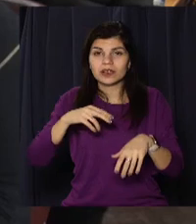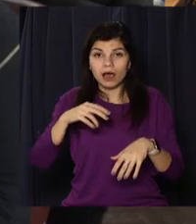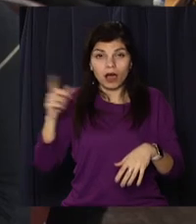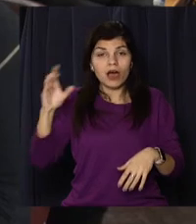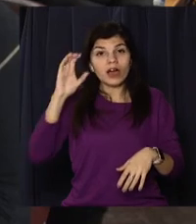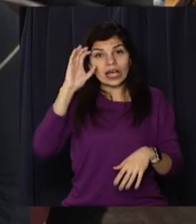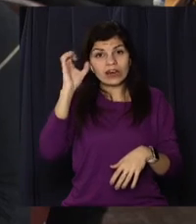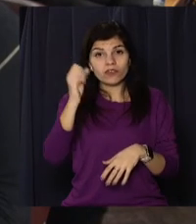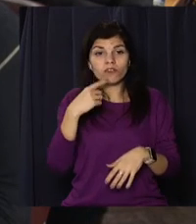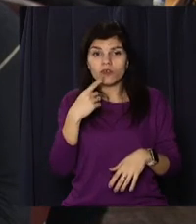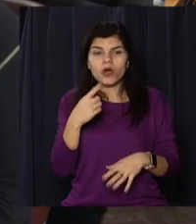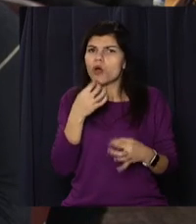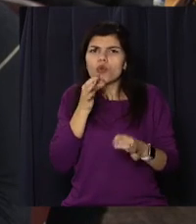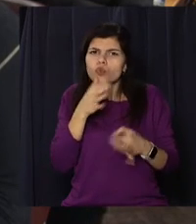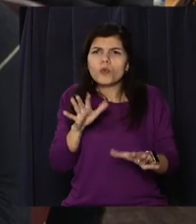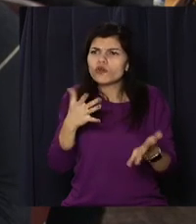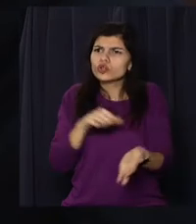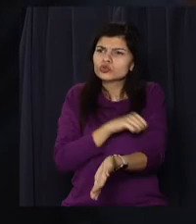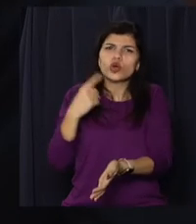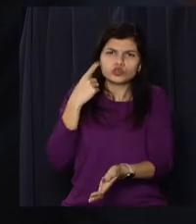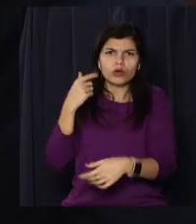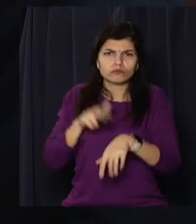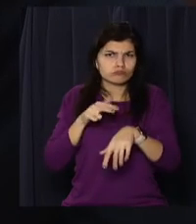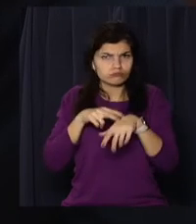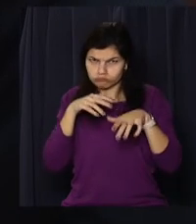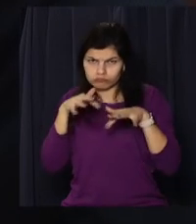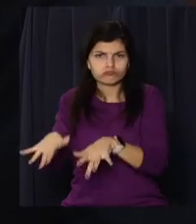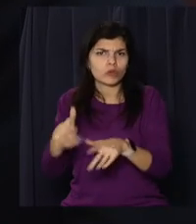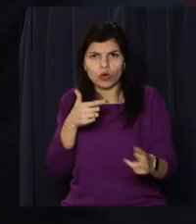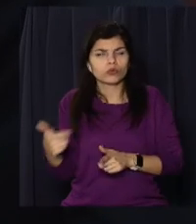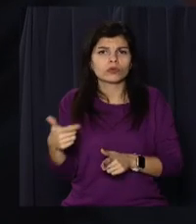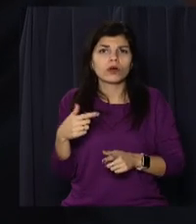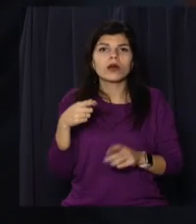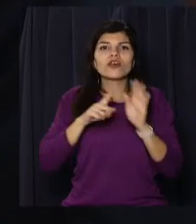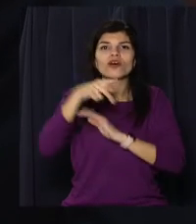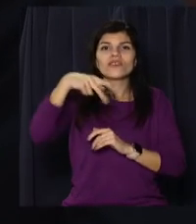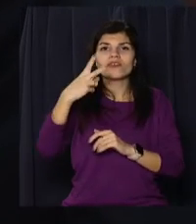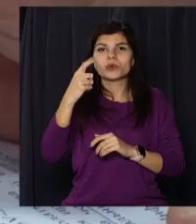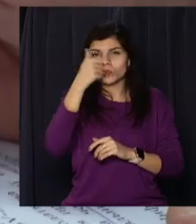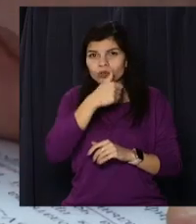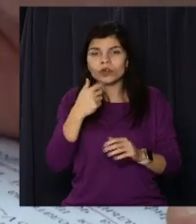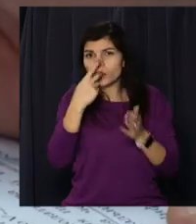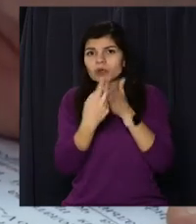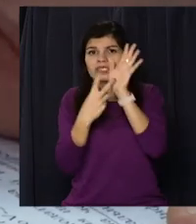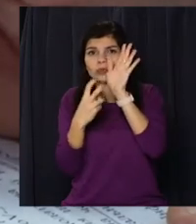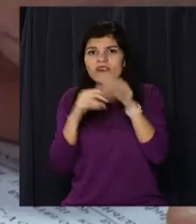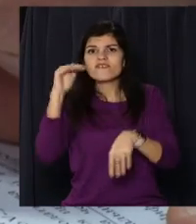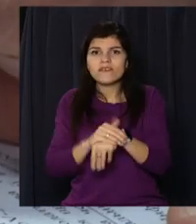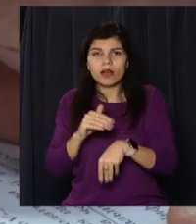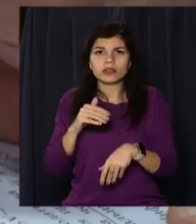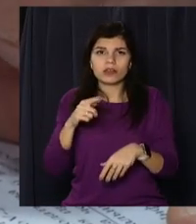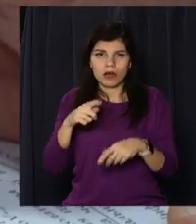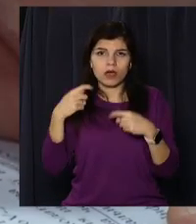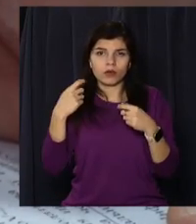звітують, активно реагують на будь-які прояви наркозлочинів. Спочатку 2021-го правоохоронці виявили майже 700 фактів